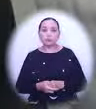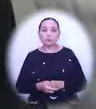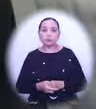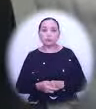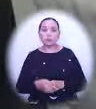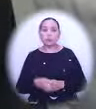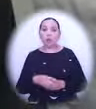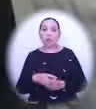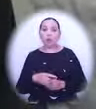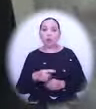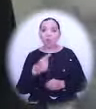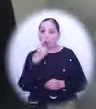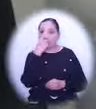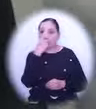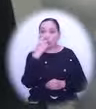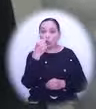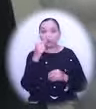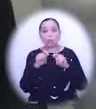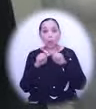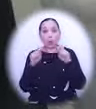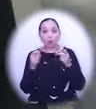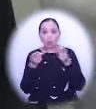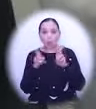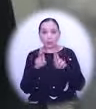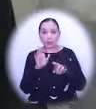Burun qismini ochiq qoldiriladi.